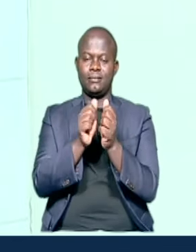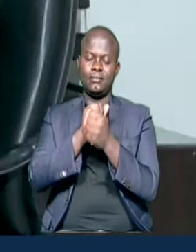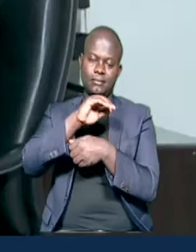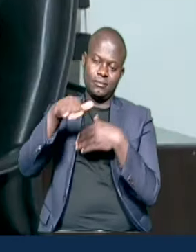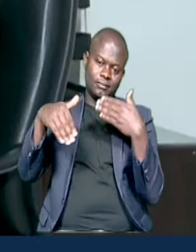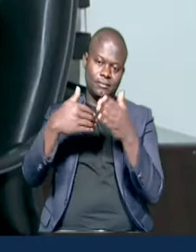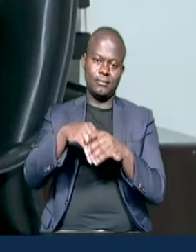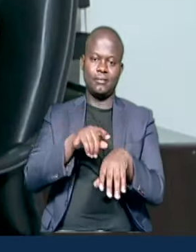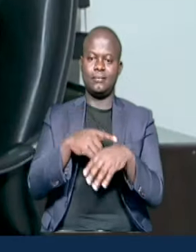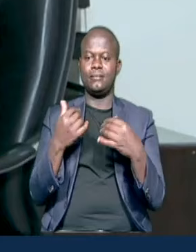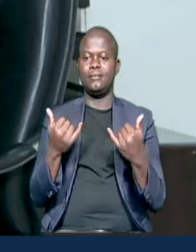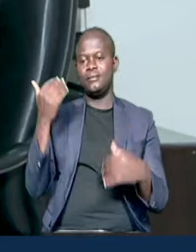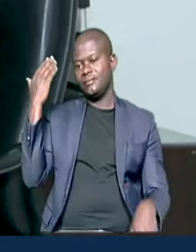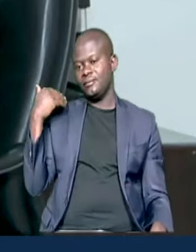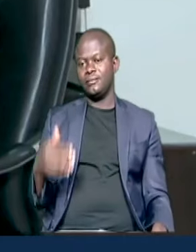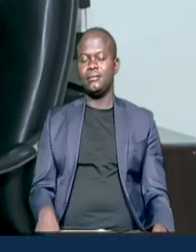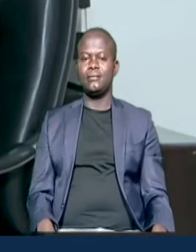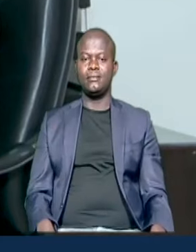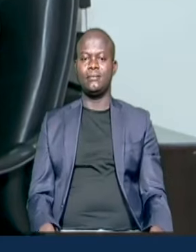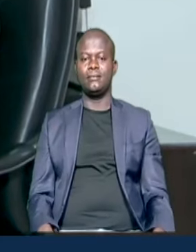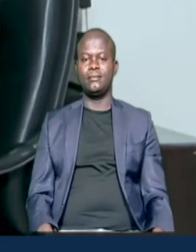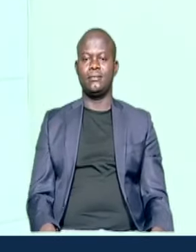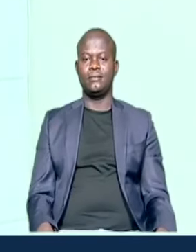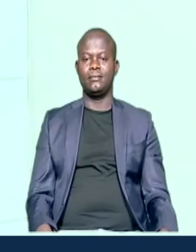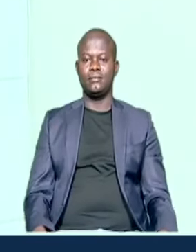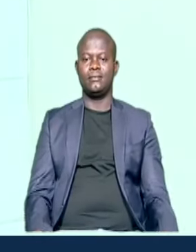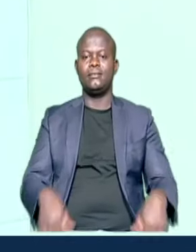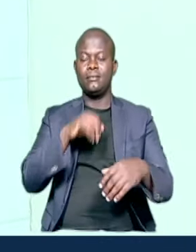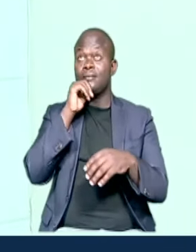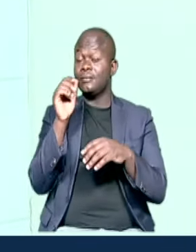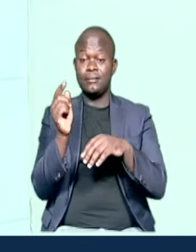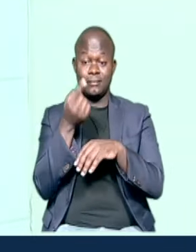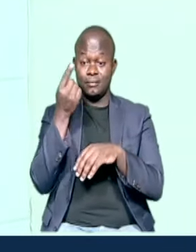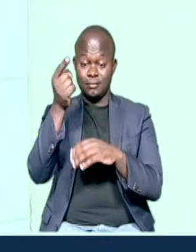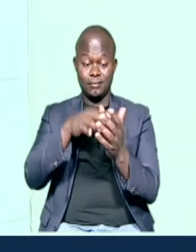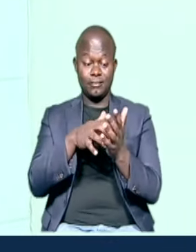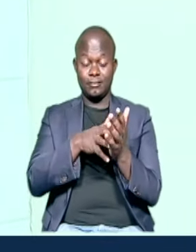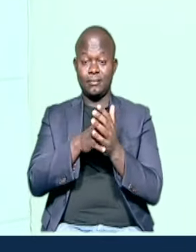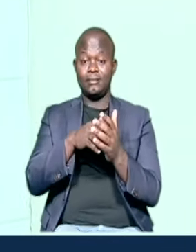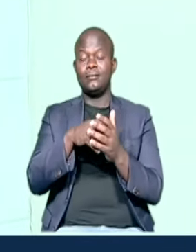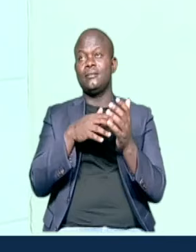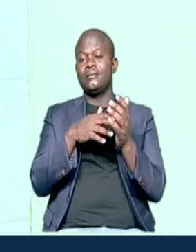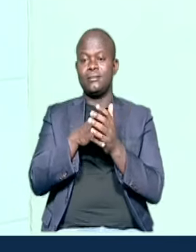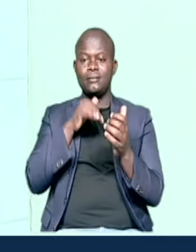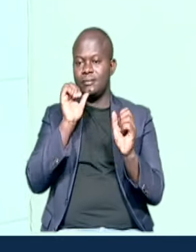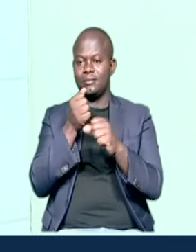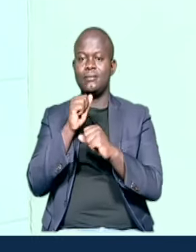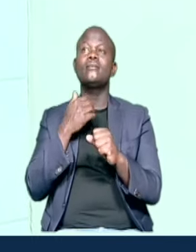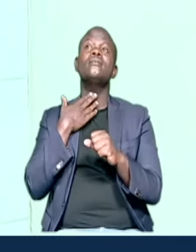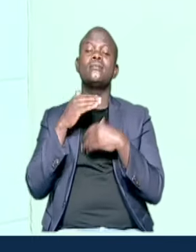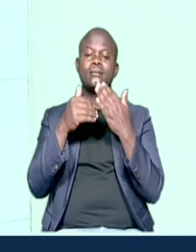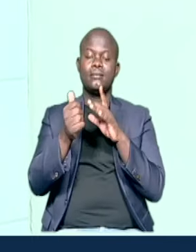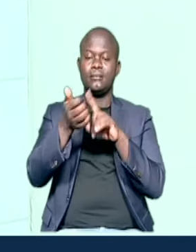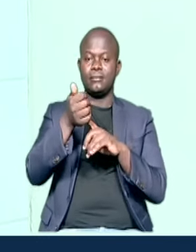icyo gihe. Yego. Ntagiye wigeze ucika intege nabwo gucika intege byatuma ugera ku cyo wifuza kugera nago nacitse